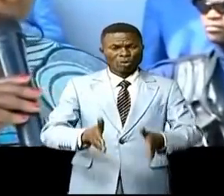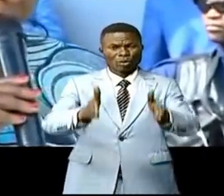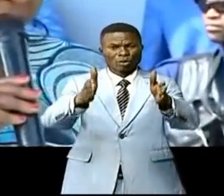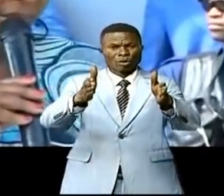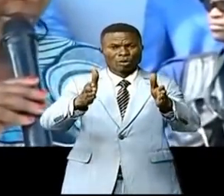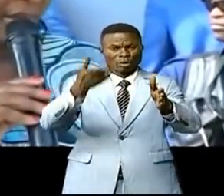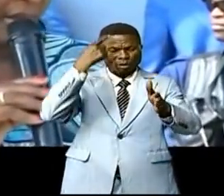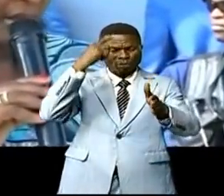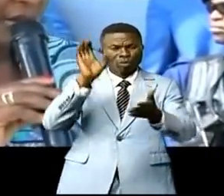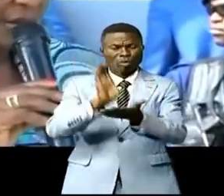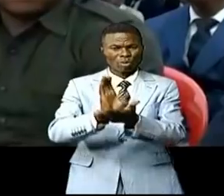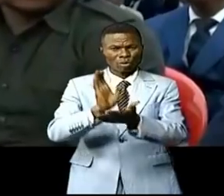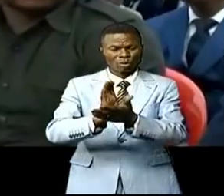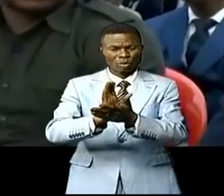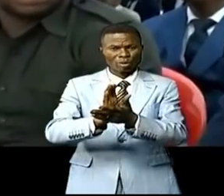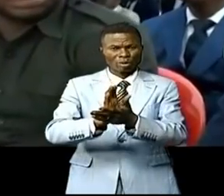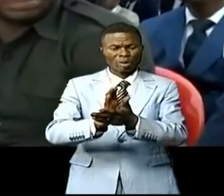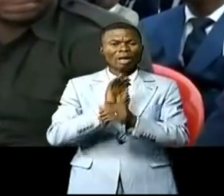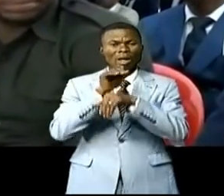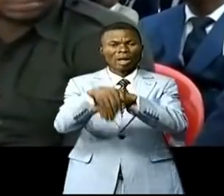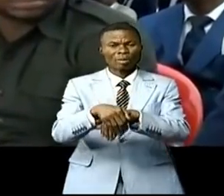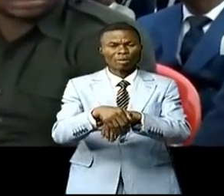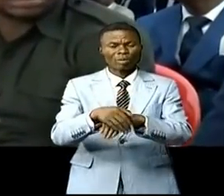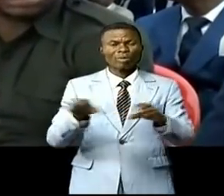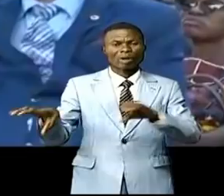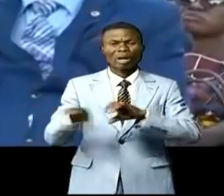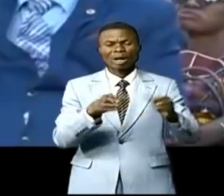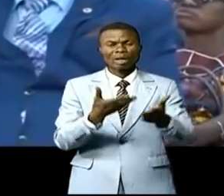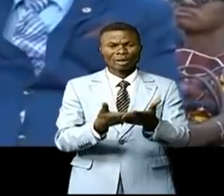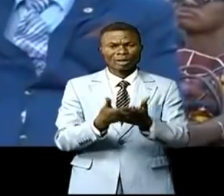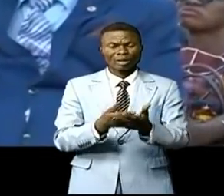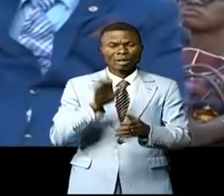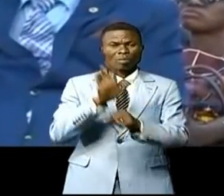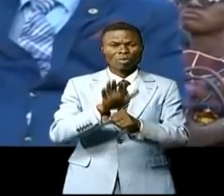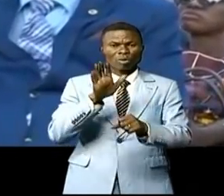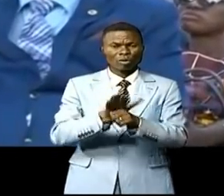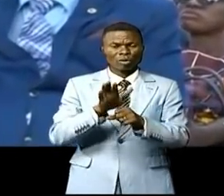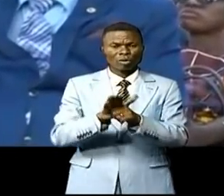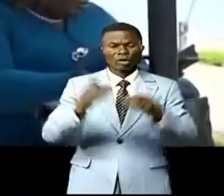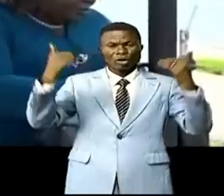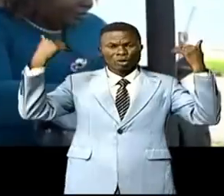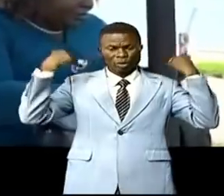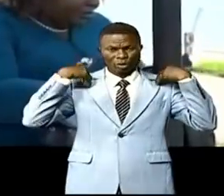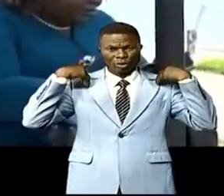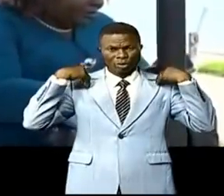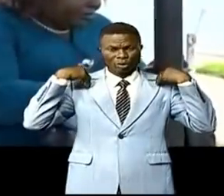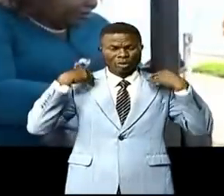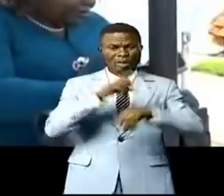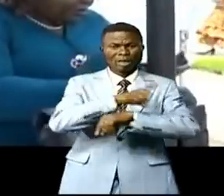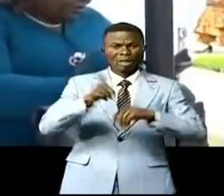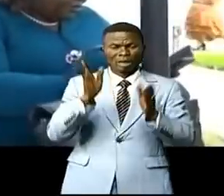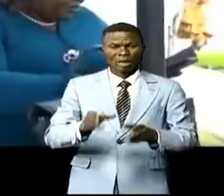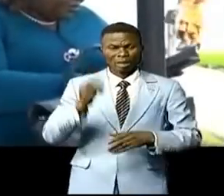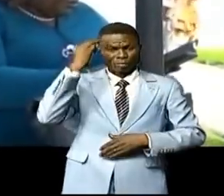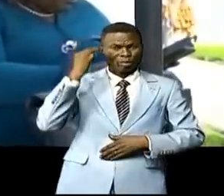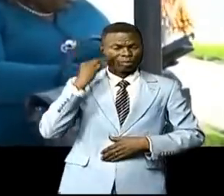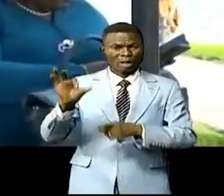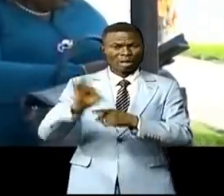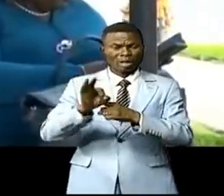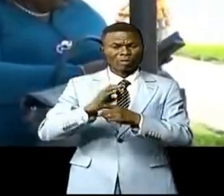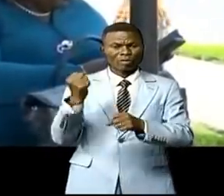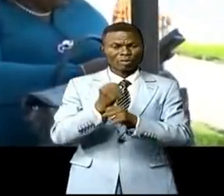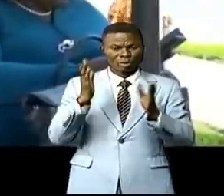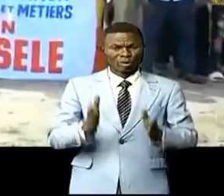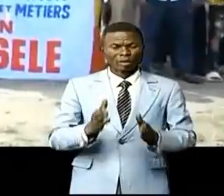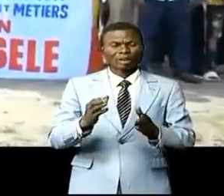la certification. Ont pris part à cette manifestation les différentes autorités de l'administration du ministère de la formation professionnelle